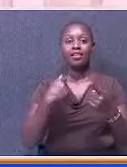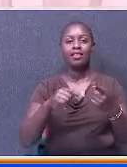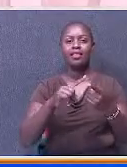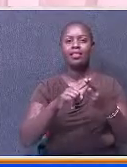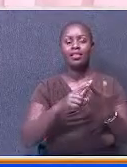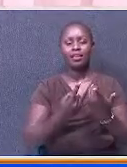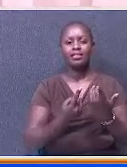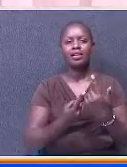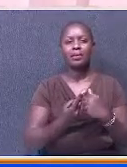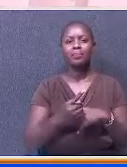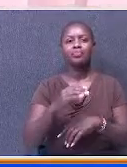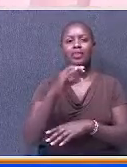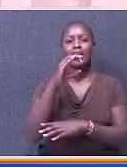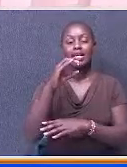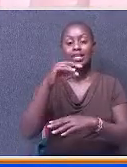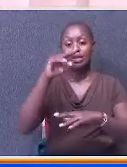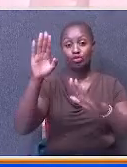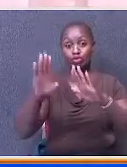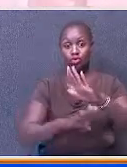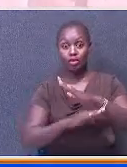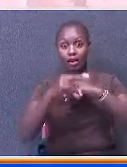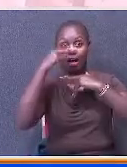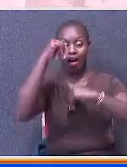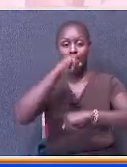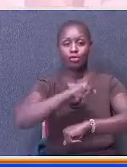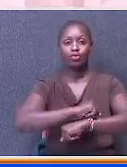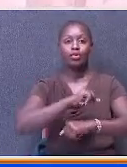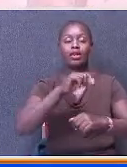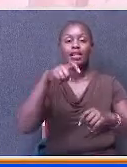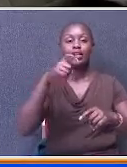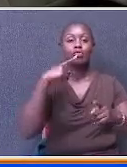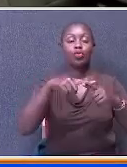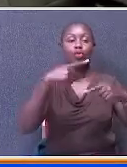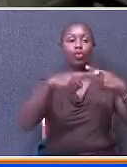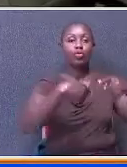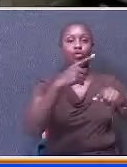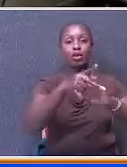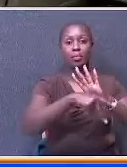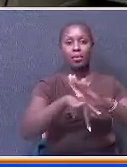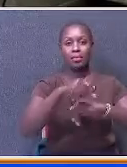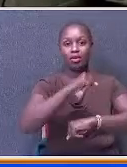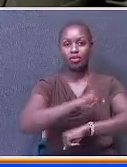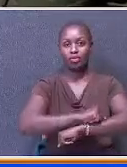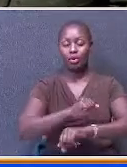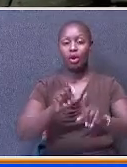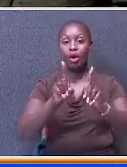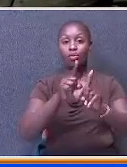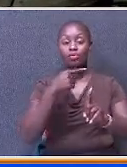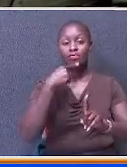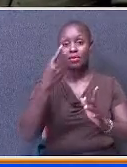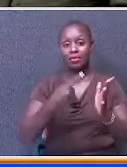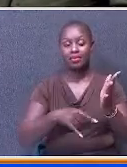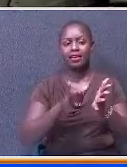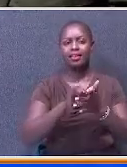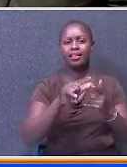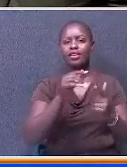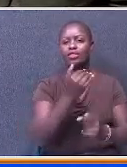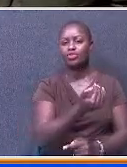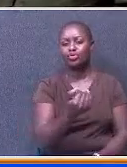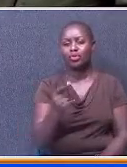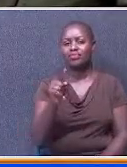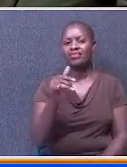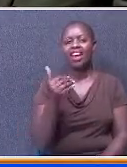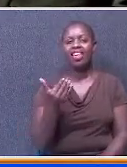cha sekondari almaarufu junior secondary kitekelezwe katika shule za msingi, wakidai kwamba umri wa wanafunzi hao ni mdogo